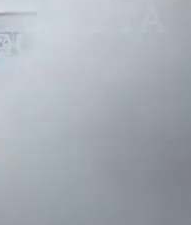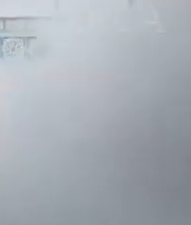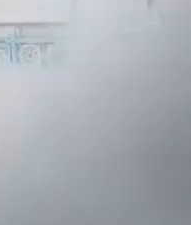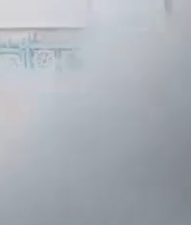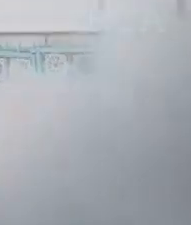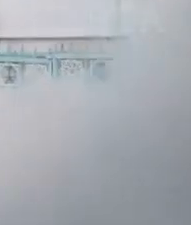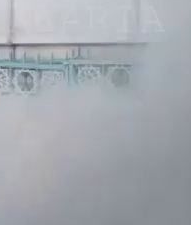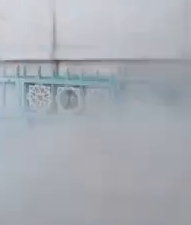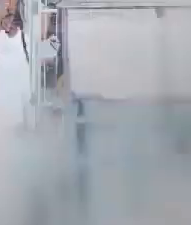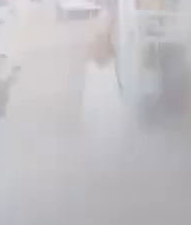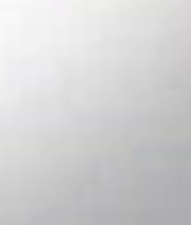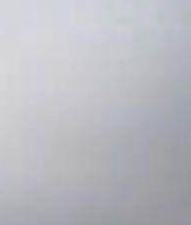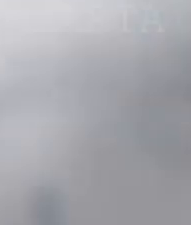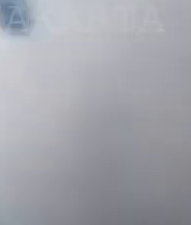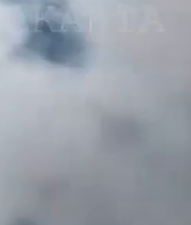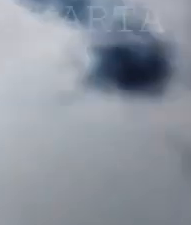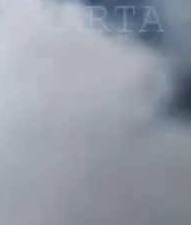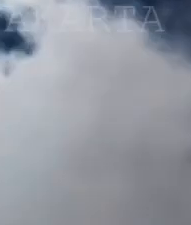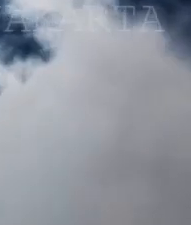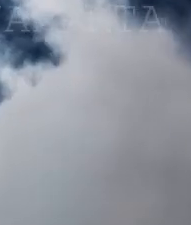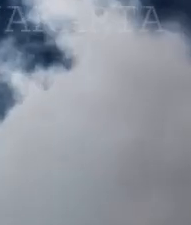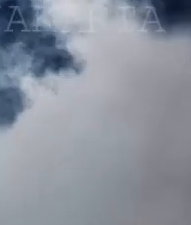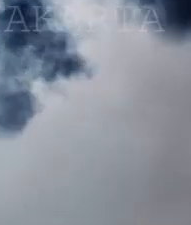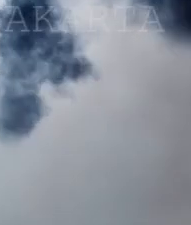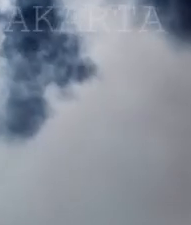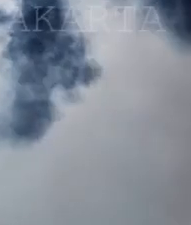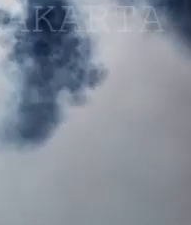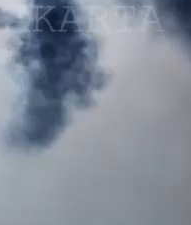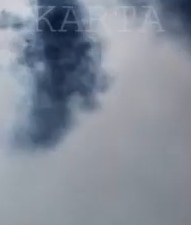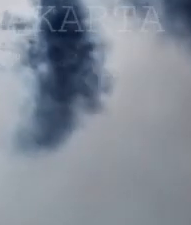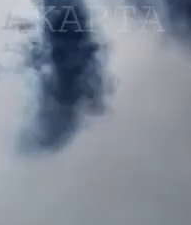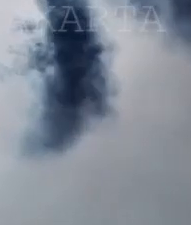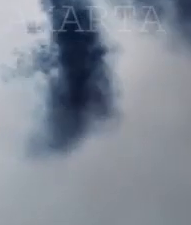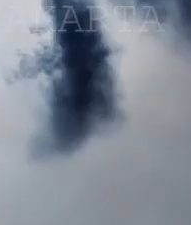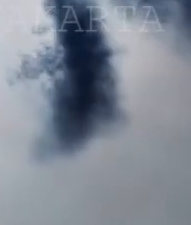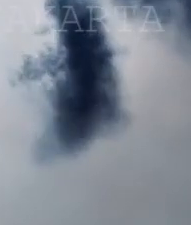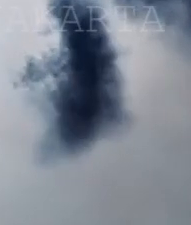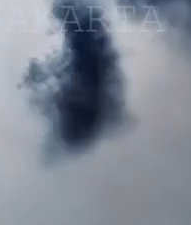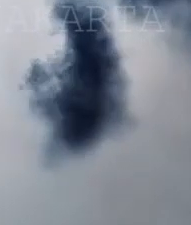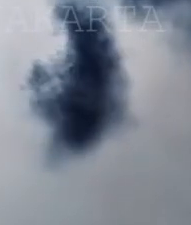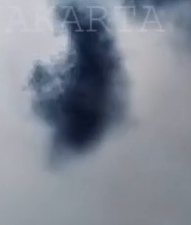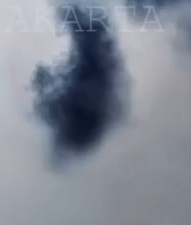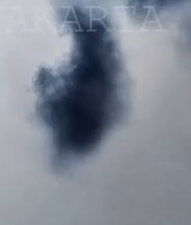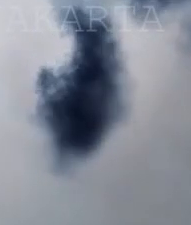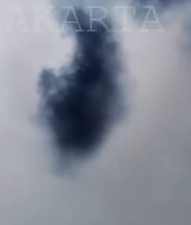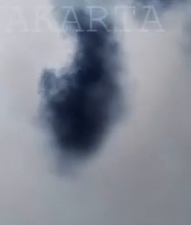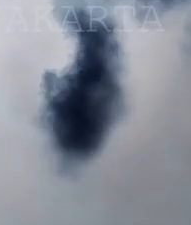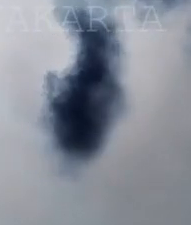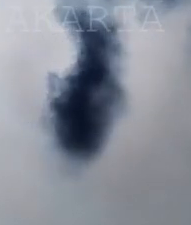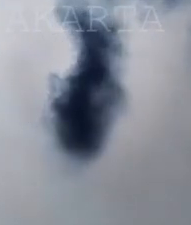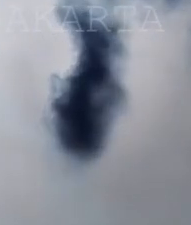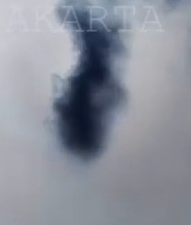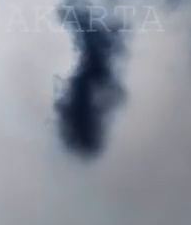labik Innal Hamda wmata laka Wal Mulk la